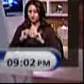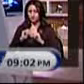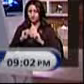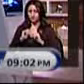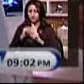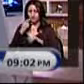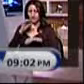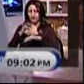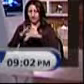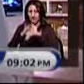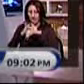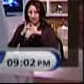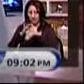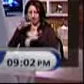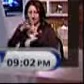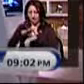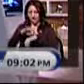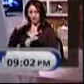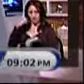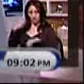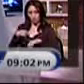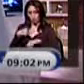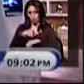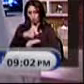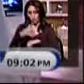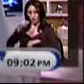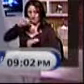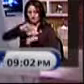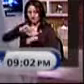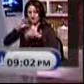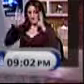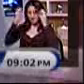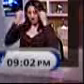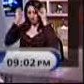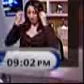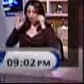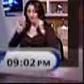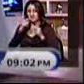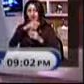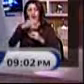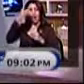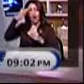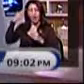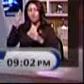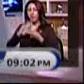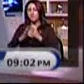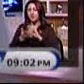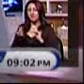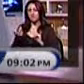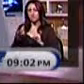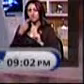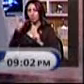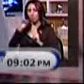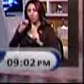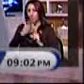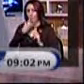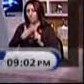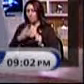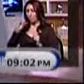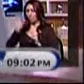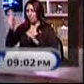جلديه وتناسليه، دكتور جلديه وتناسليه، تعمله مركز معلومات عشان فكره الولاء، فهو نفس الموضوع. هو بيعتبر انه اهل